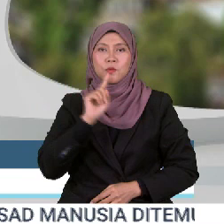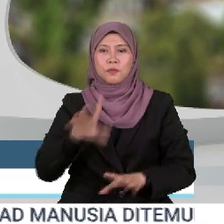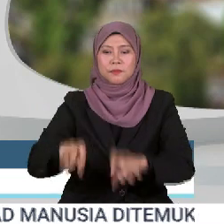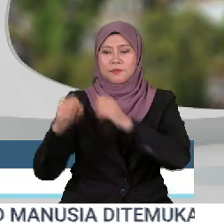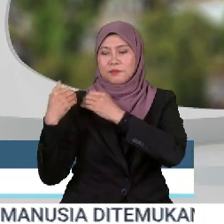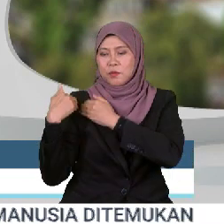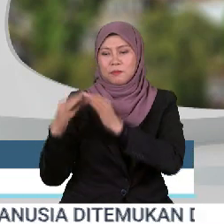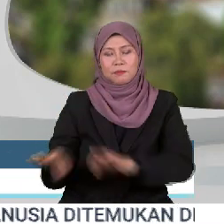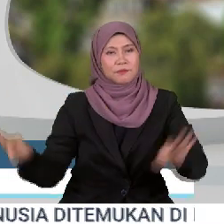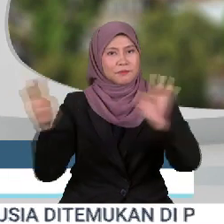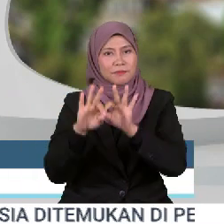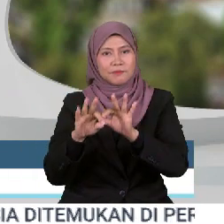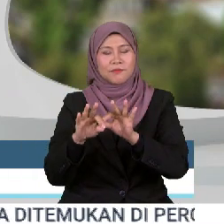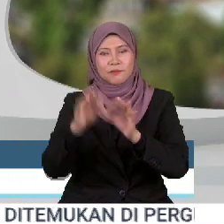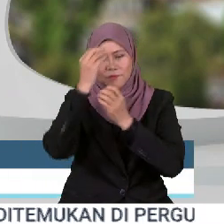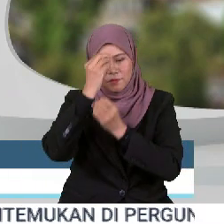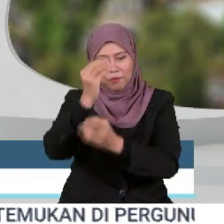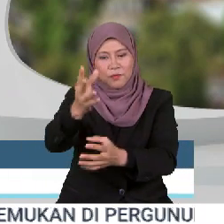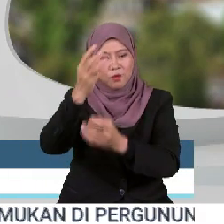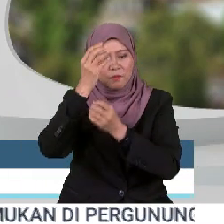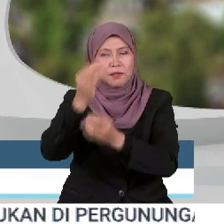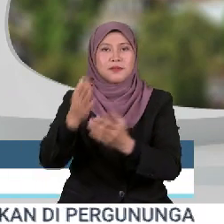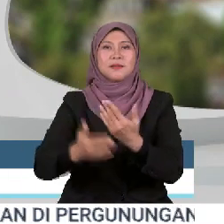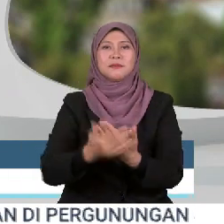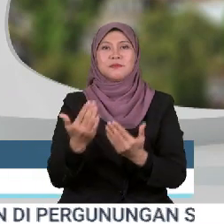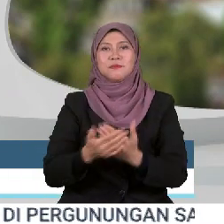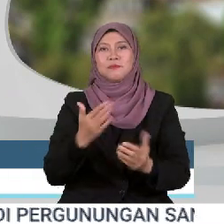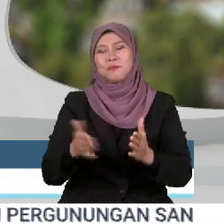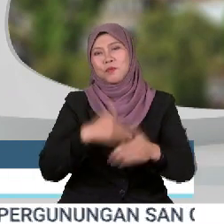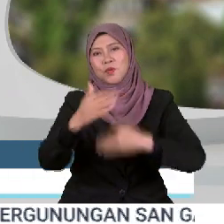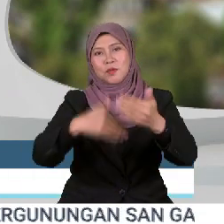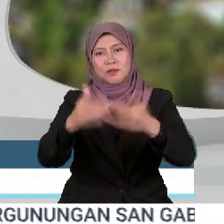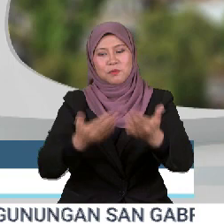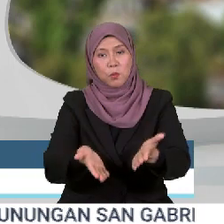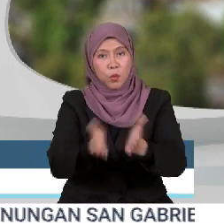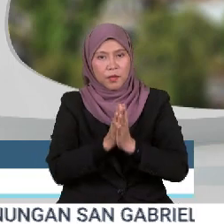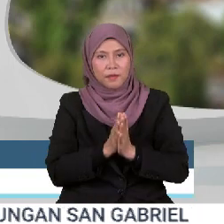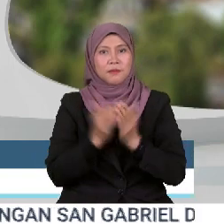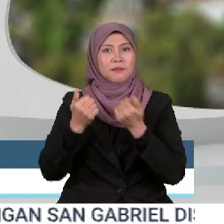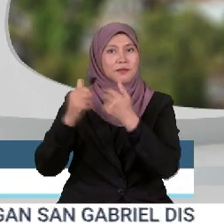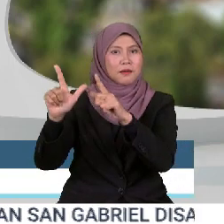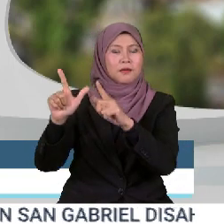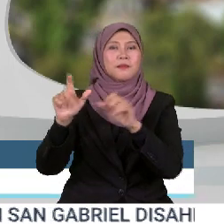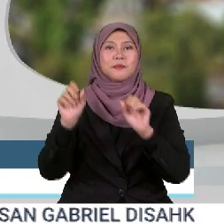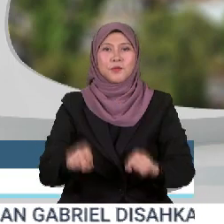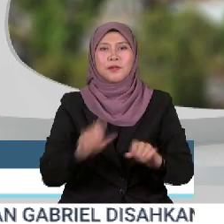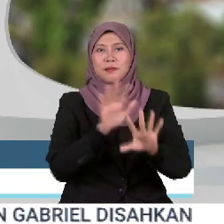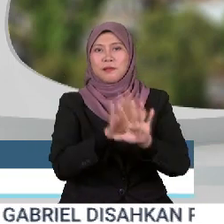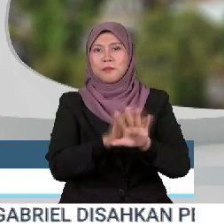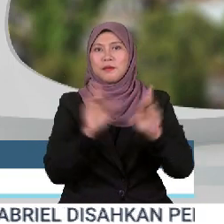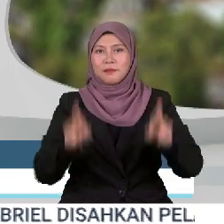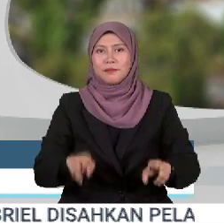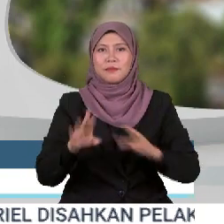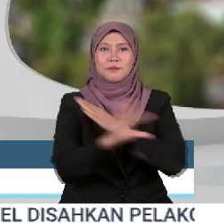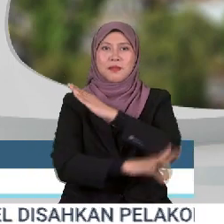untuk terus menyalurkan maklumat dan memudahkan proses permohonan bagi mereka yang berkeliaran agar lebih ramai rakyat